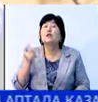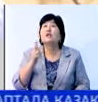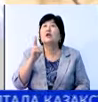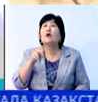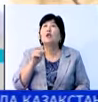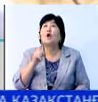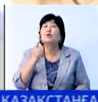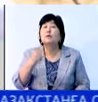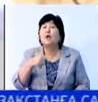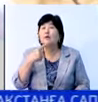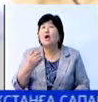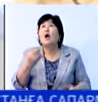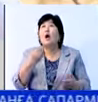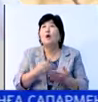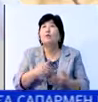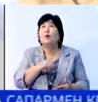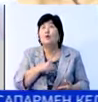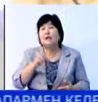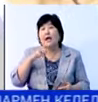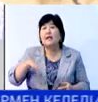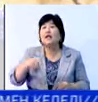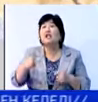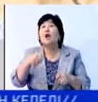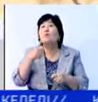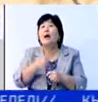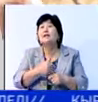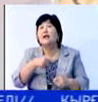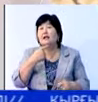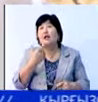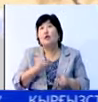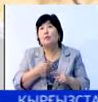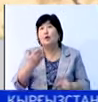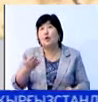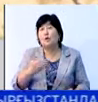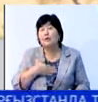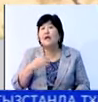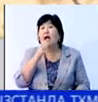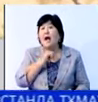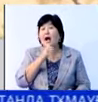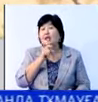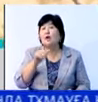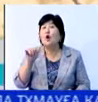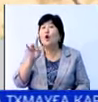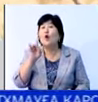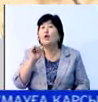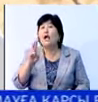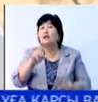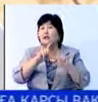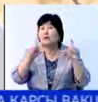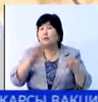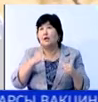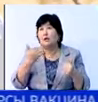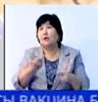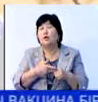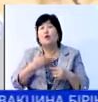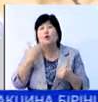бір ауыз, әр уақыт ұжымшыл болады, елді басқарған деп. Соның үшін мына біздің асамыздың ұраны бар, ұлың болса шоқ болсын, шоқ